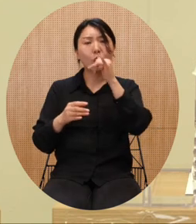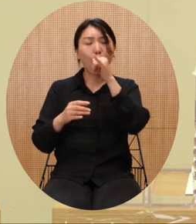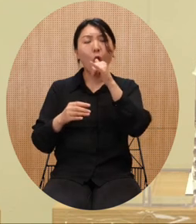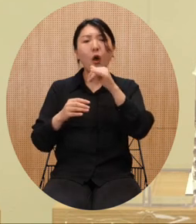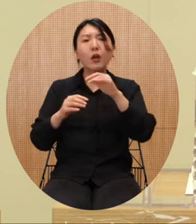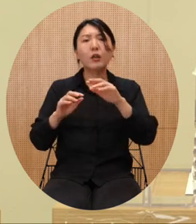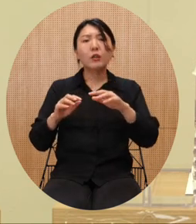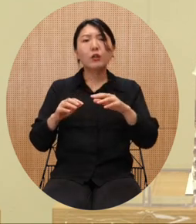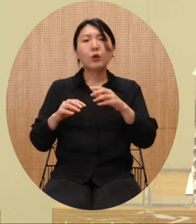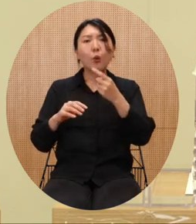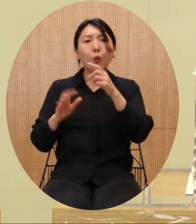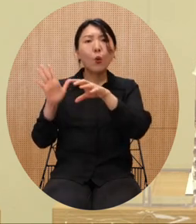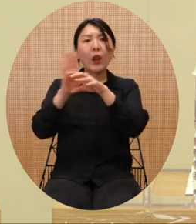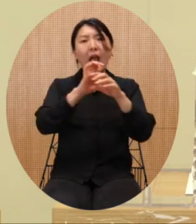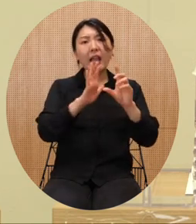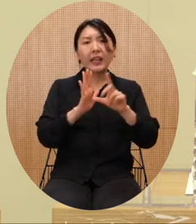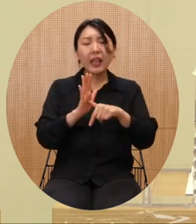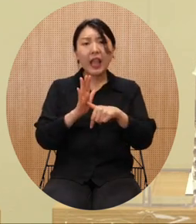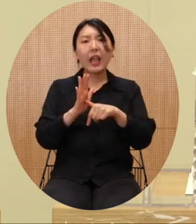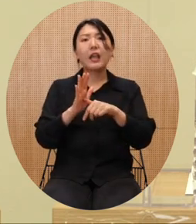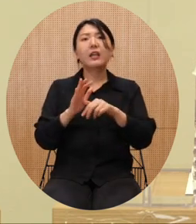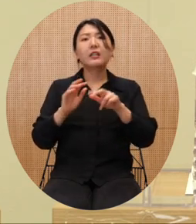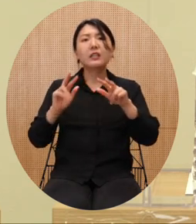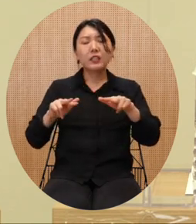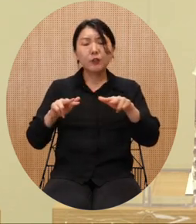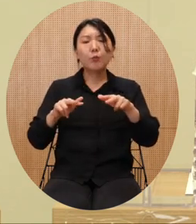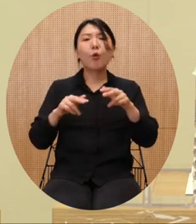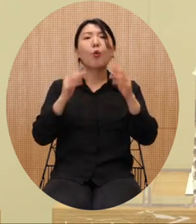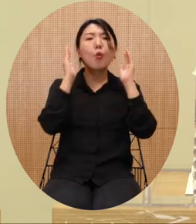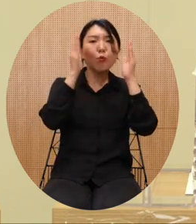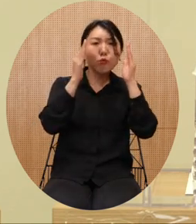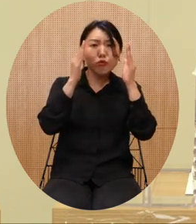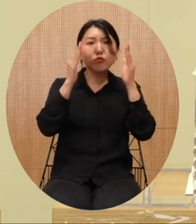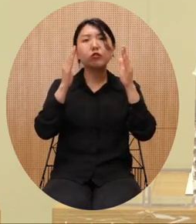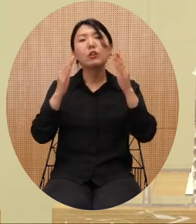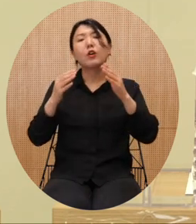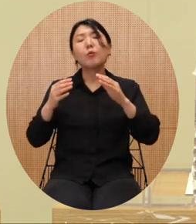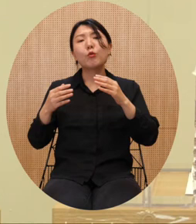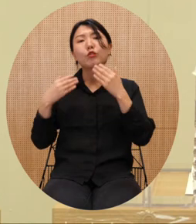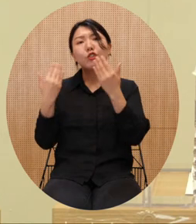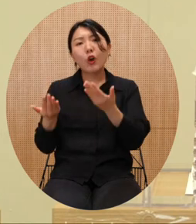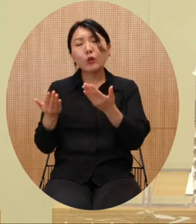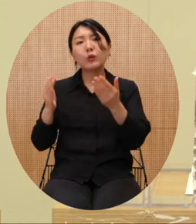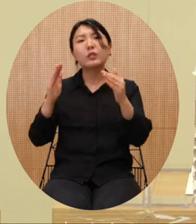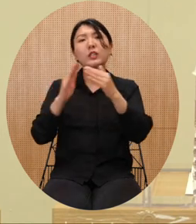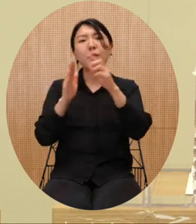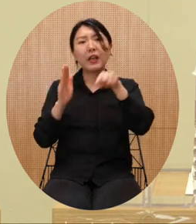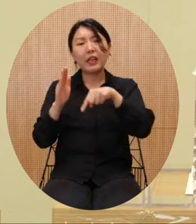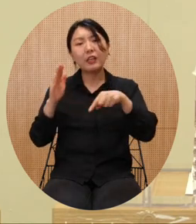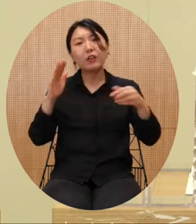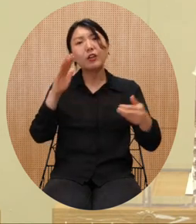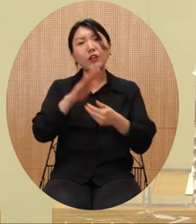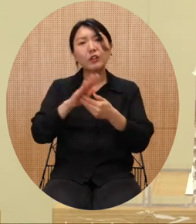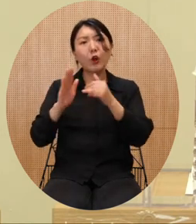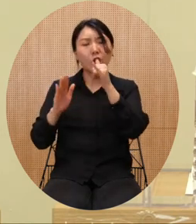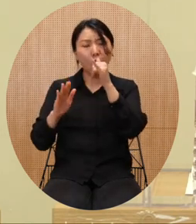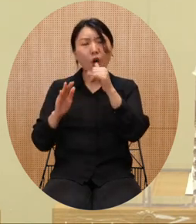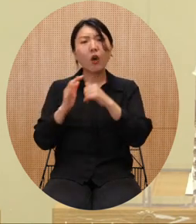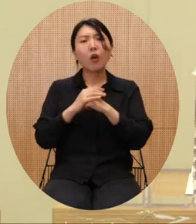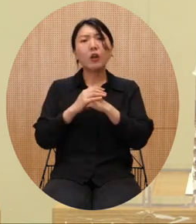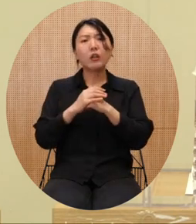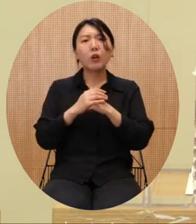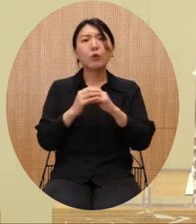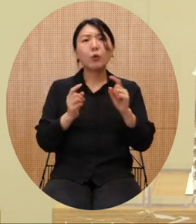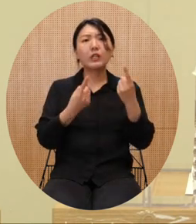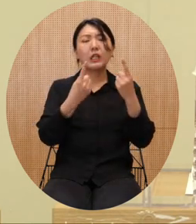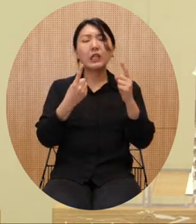있습니다. 코로나 이후 학업, 업무, 여가 생활이 모두 주거에서 하는 경우가 증가하고 있고요. 더 많은 생활 필수품이 요구되고